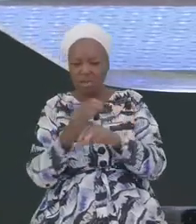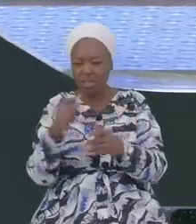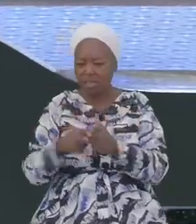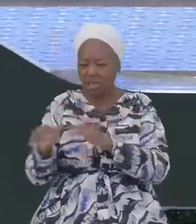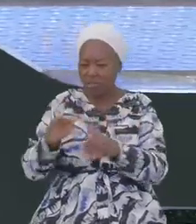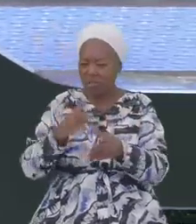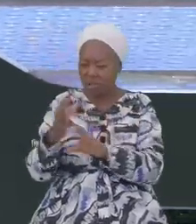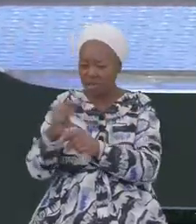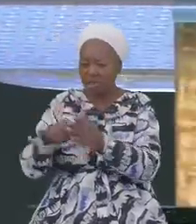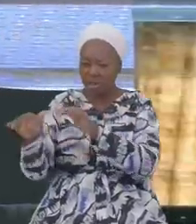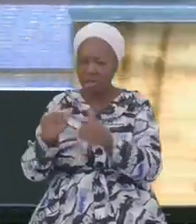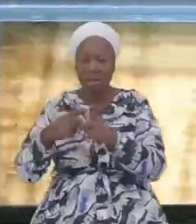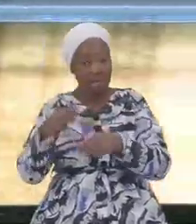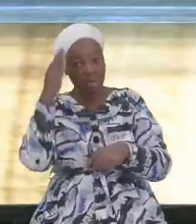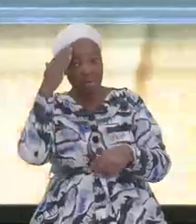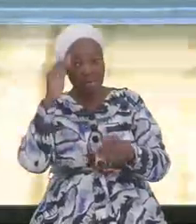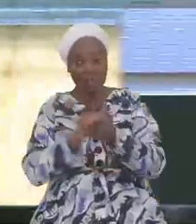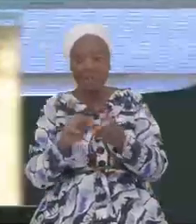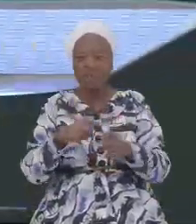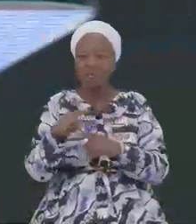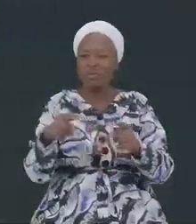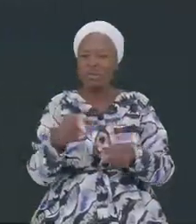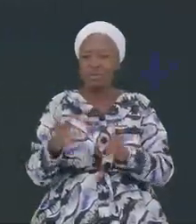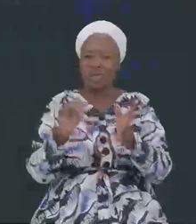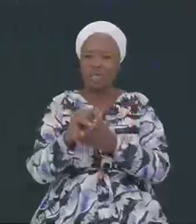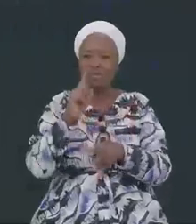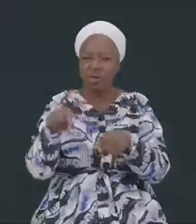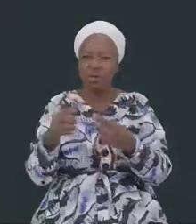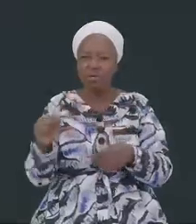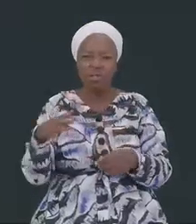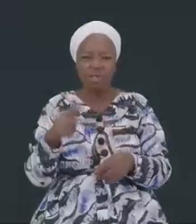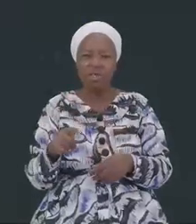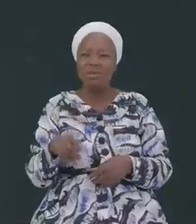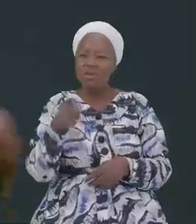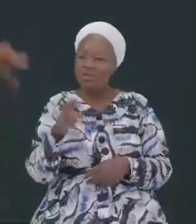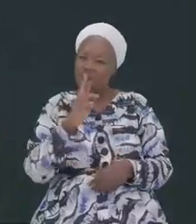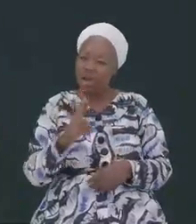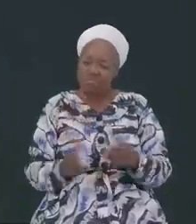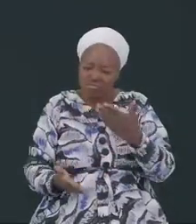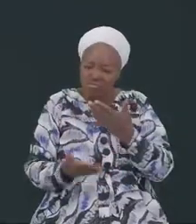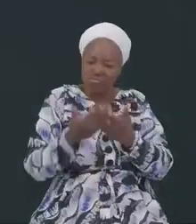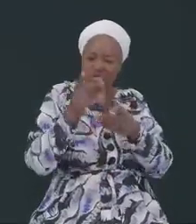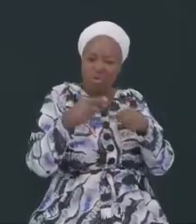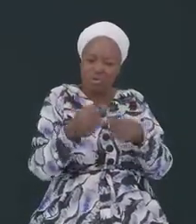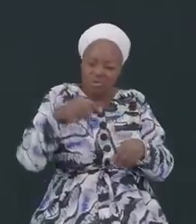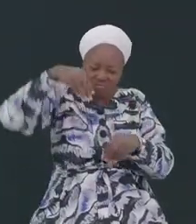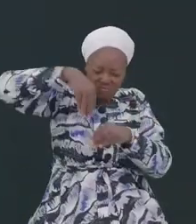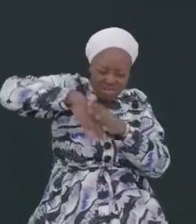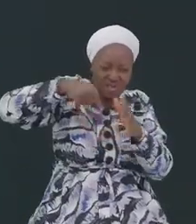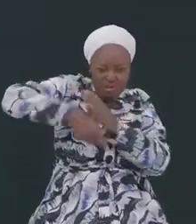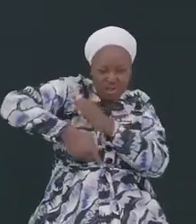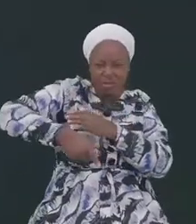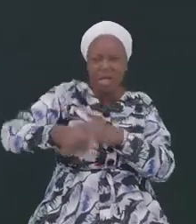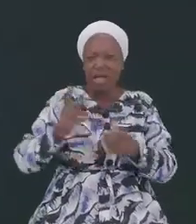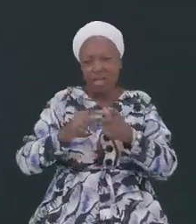telle autre action, ils savent que la manière dont, la direction que tu prends, tu peux finir dans la fosse. Et